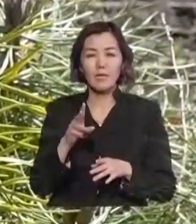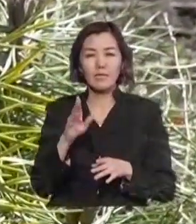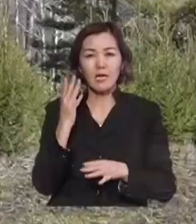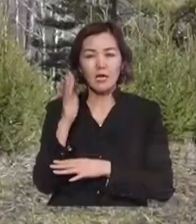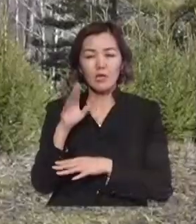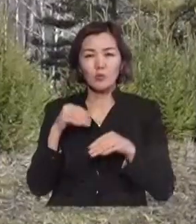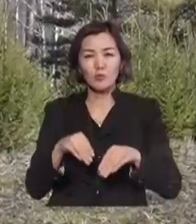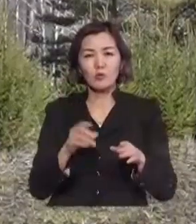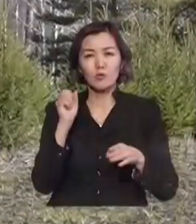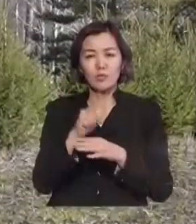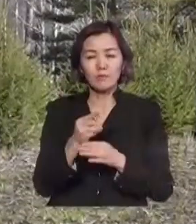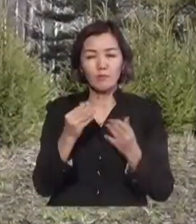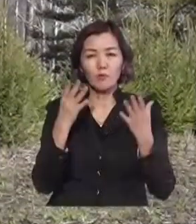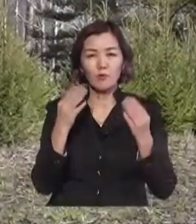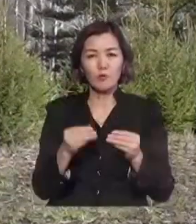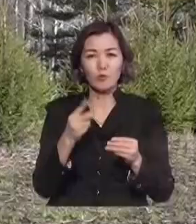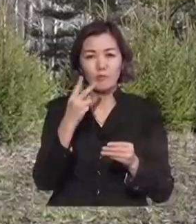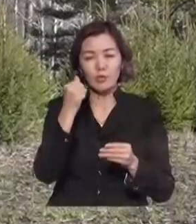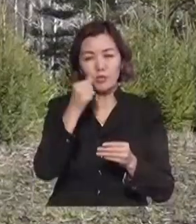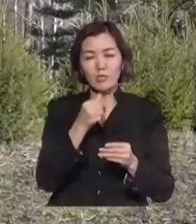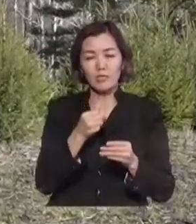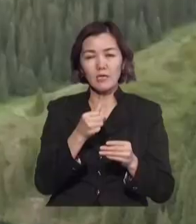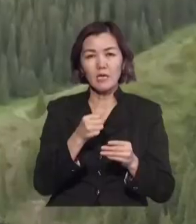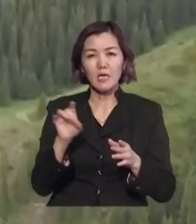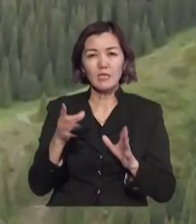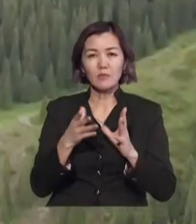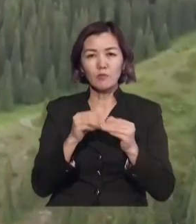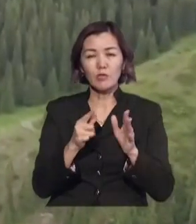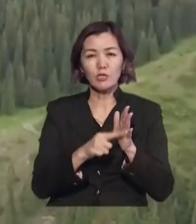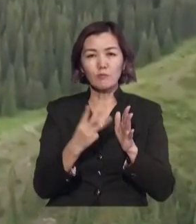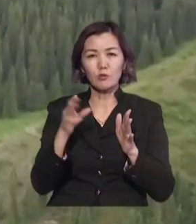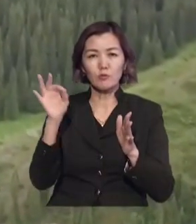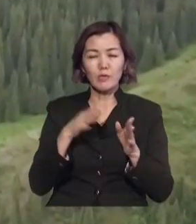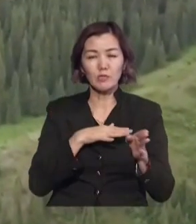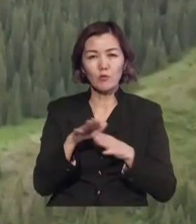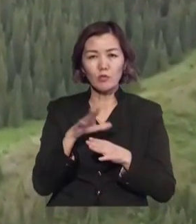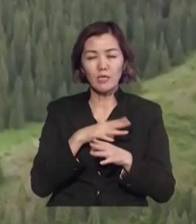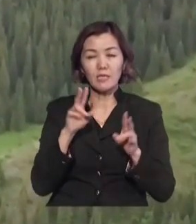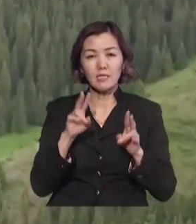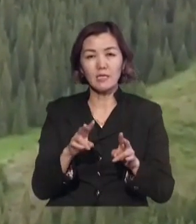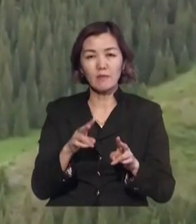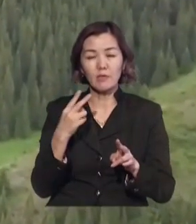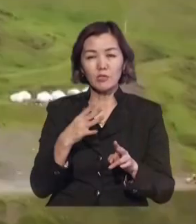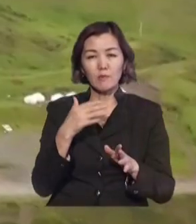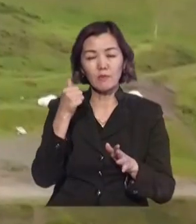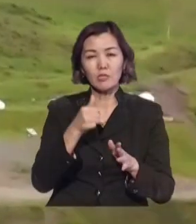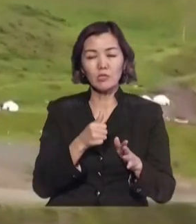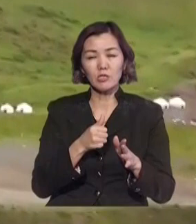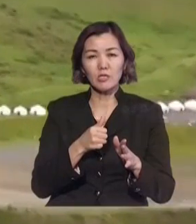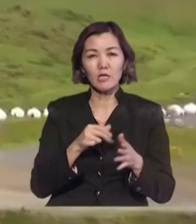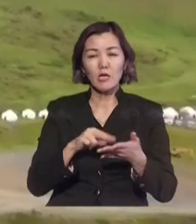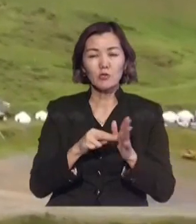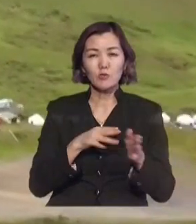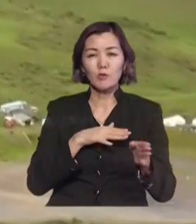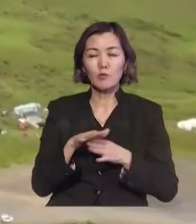тапсырған. Алайда бүгінгі күнге дейін жылдық жоспар республика бойынша тек 73% орындалыпты. Дегенмен 2025 жылы белгіленген межеге